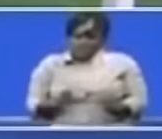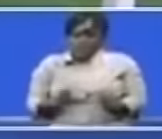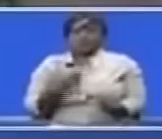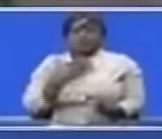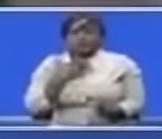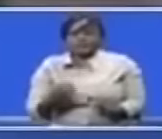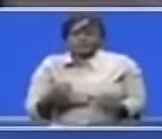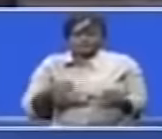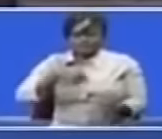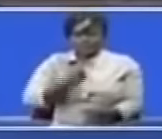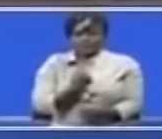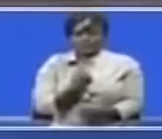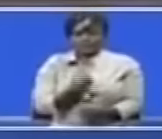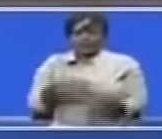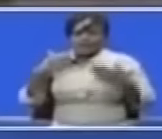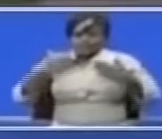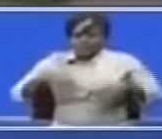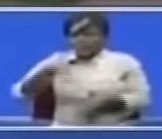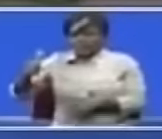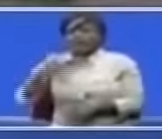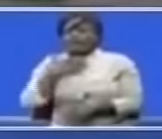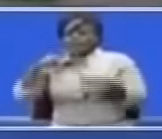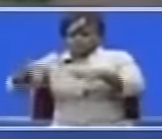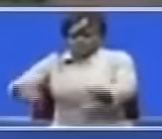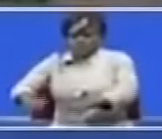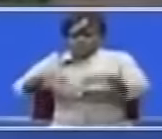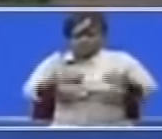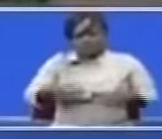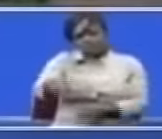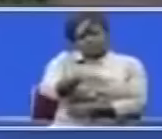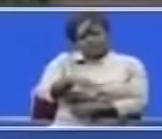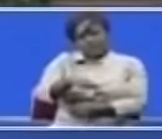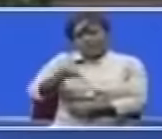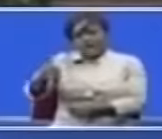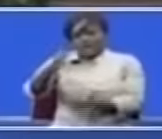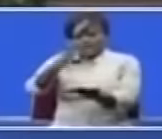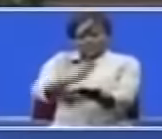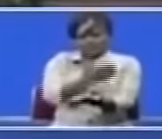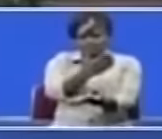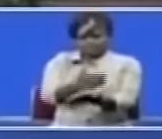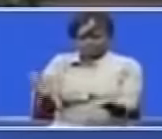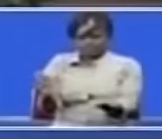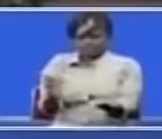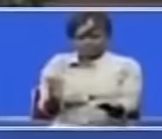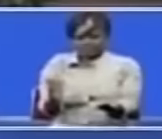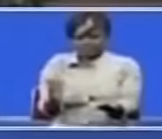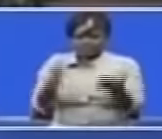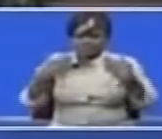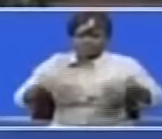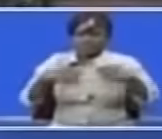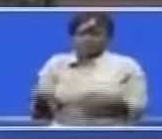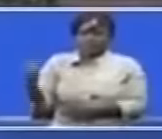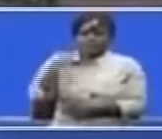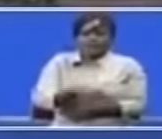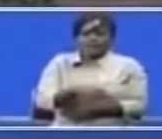kuvuta upande wake. Kuna watu ambao wanataka sana kugrabi area. Nasikia kuna watu wamegawa kwamba kuna watu watakuja